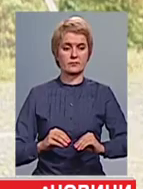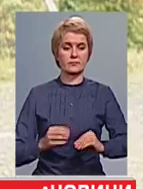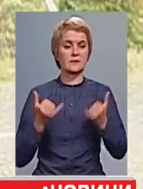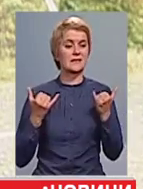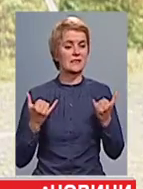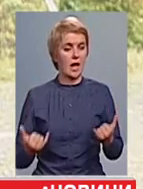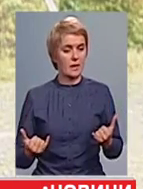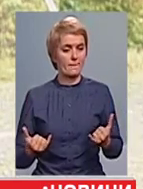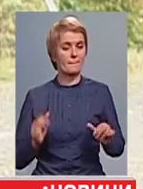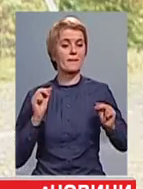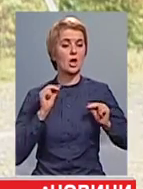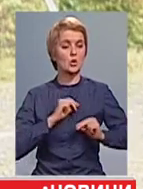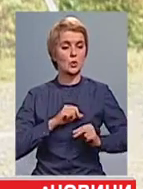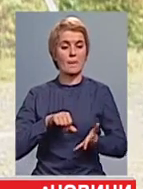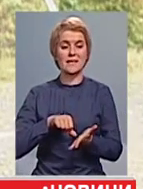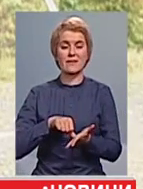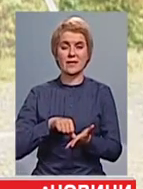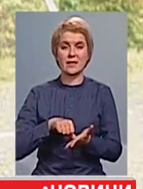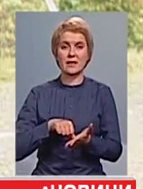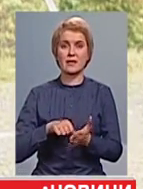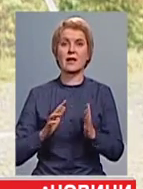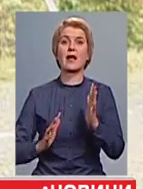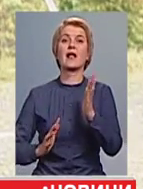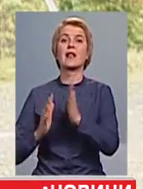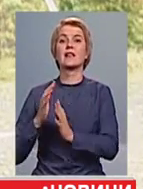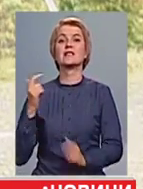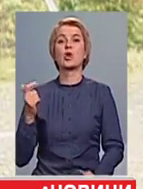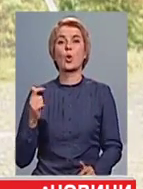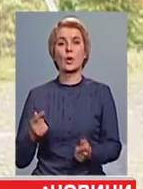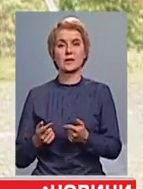Зараз працюють представники лісгоспу,